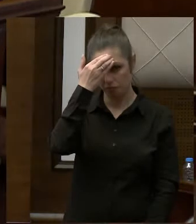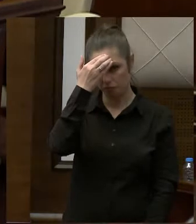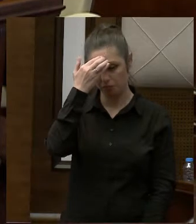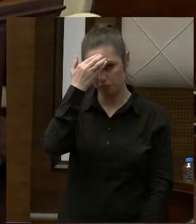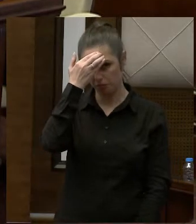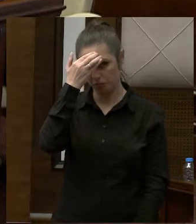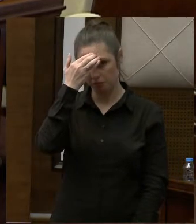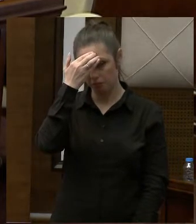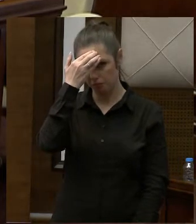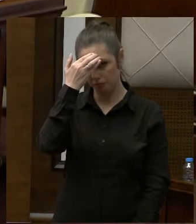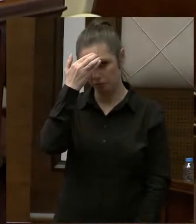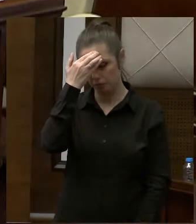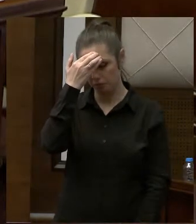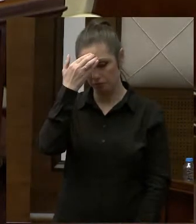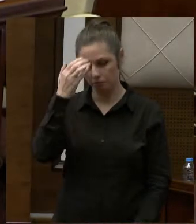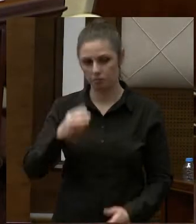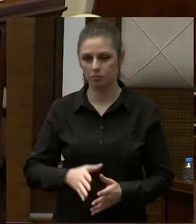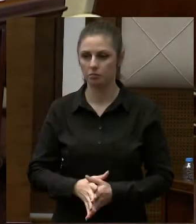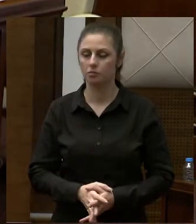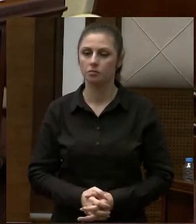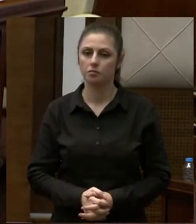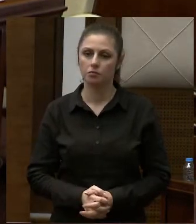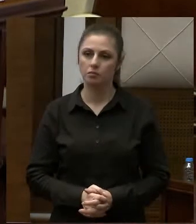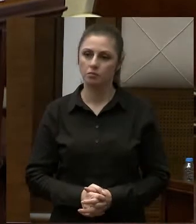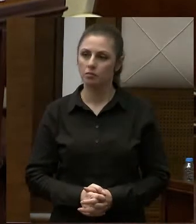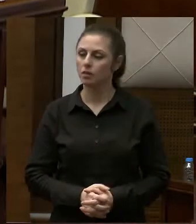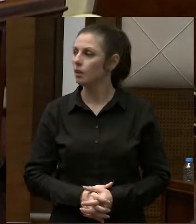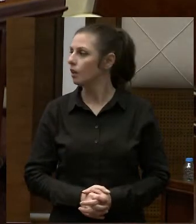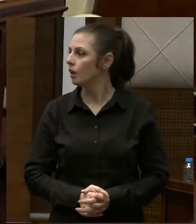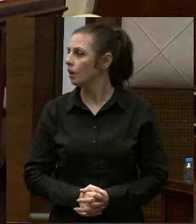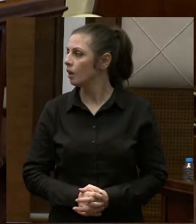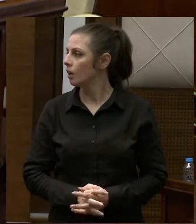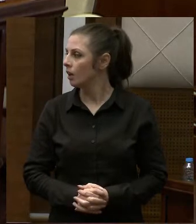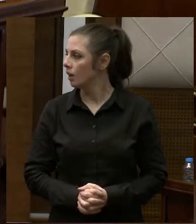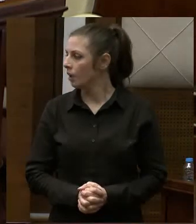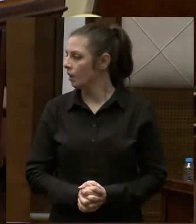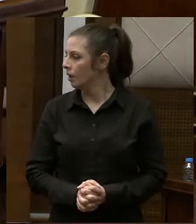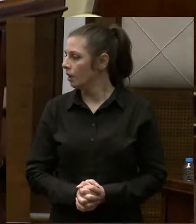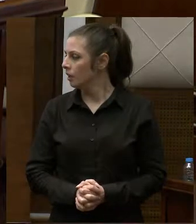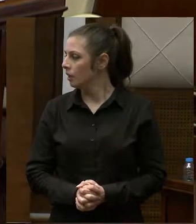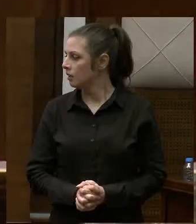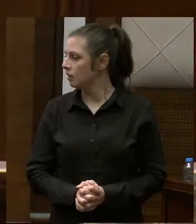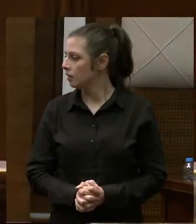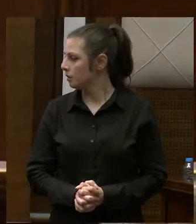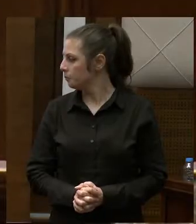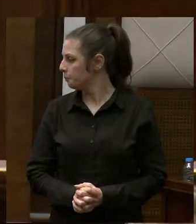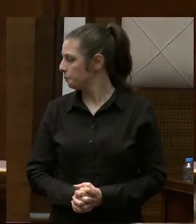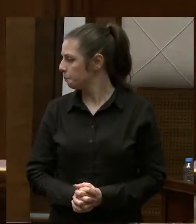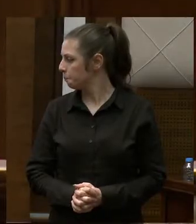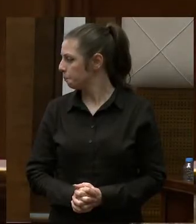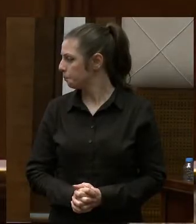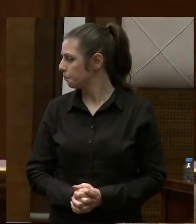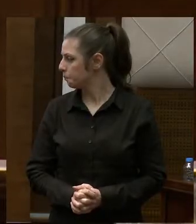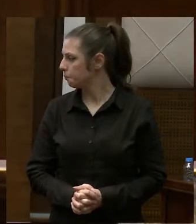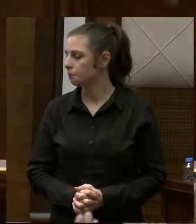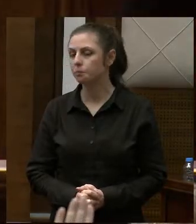İmar ve harita komisyonu. Ayrı ayrı. İmar ve harita komisyonuna olarak oyladık. O şekilde geçen arkadaşlar. Bir de